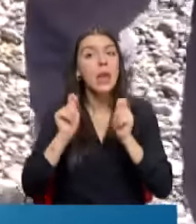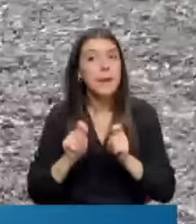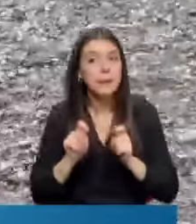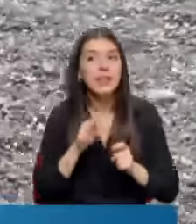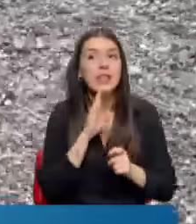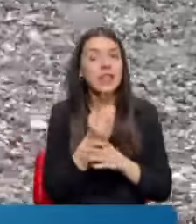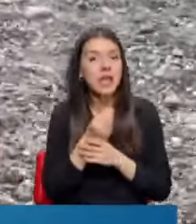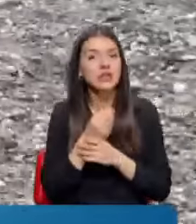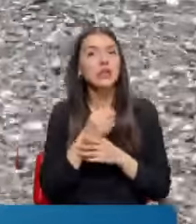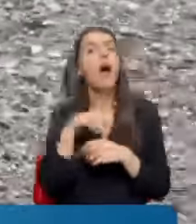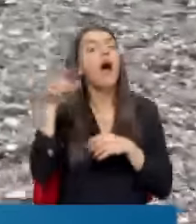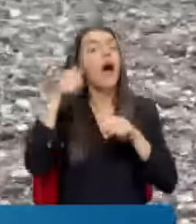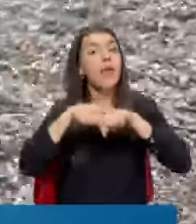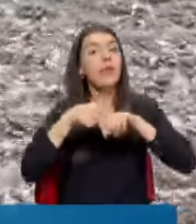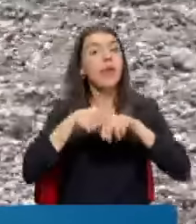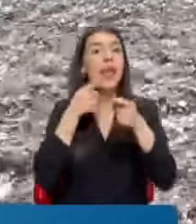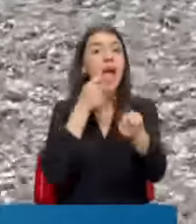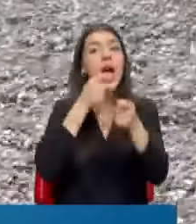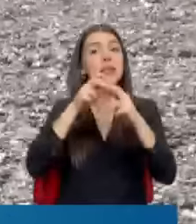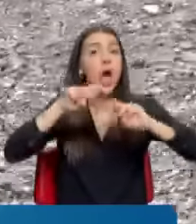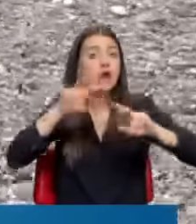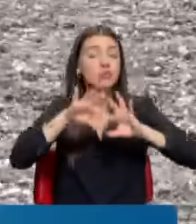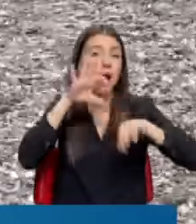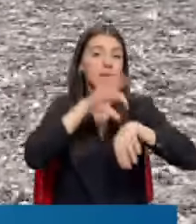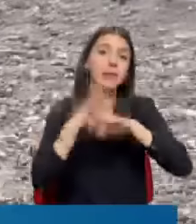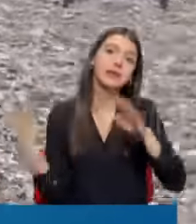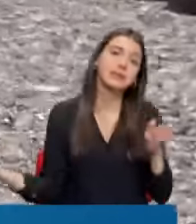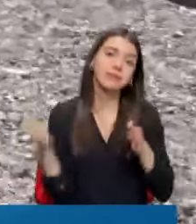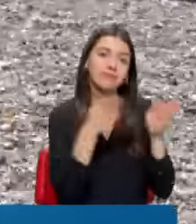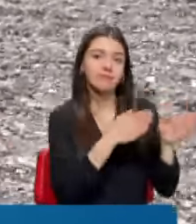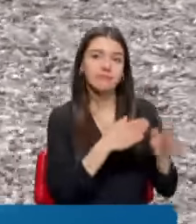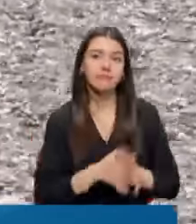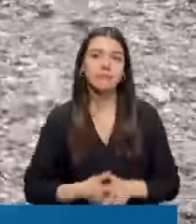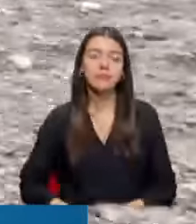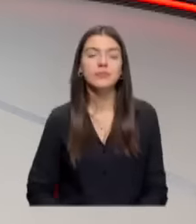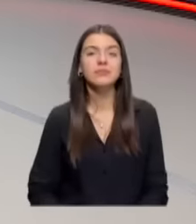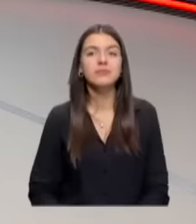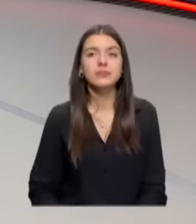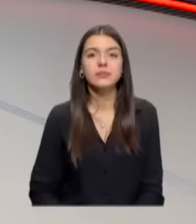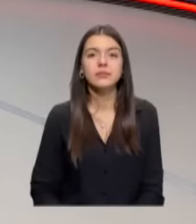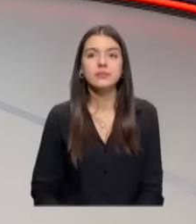genç Antalya Eğitim ve Araştırma Hastanesi'ne götürüldü.